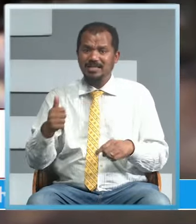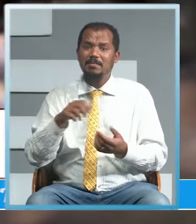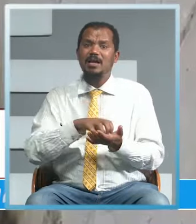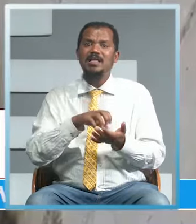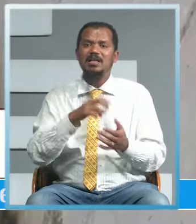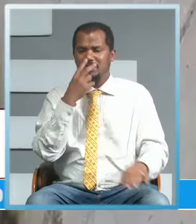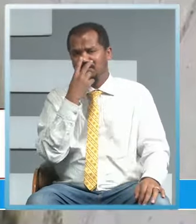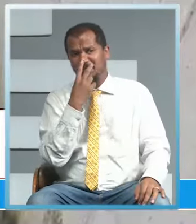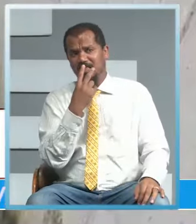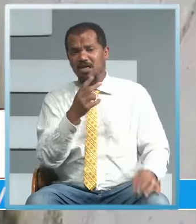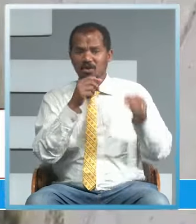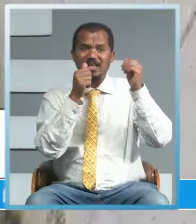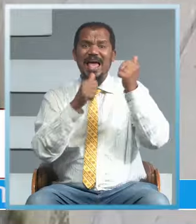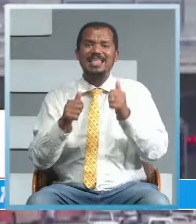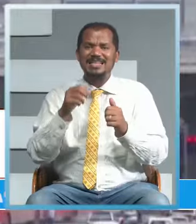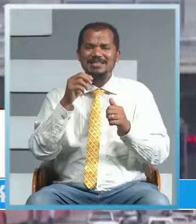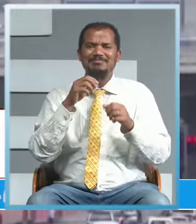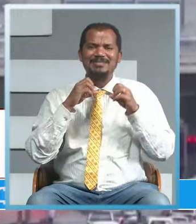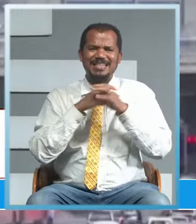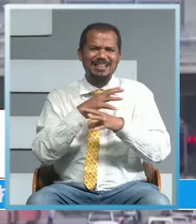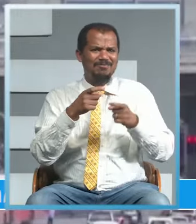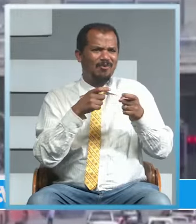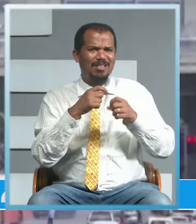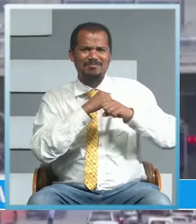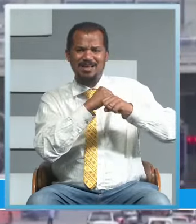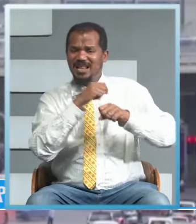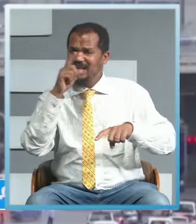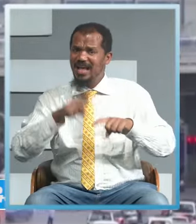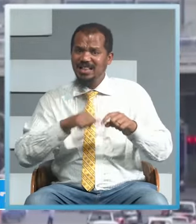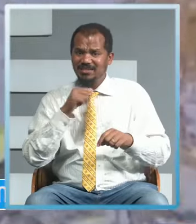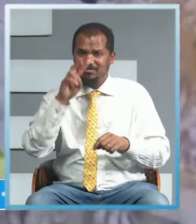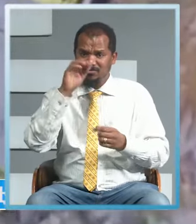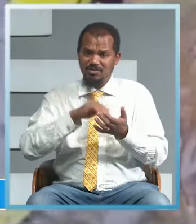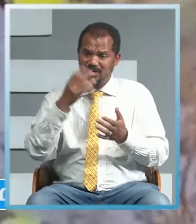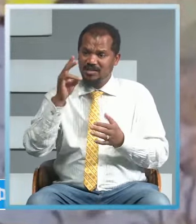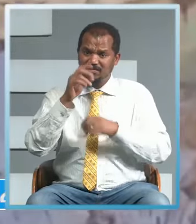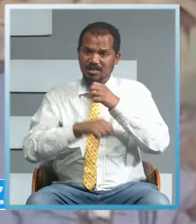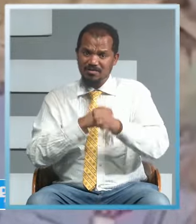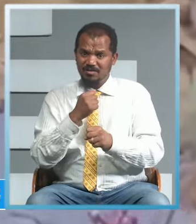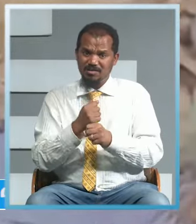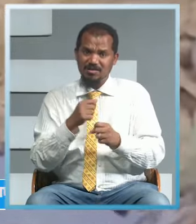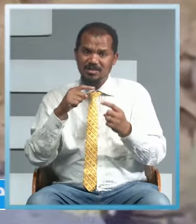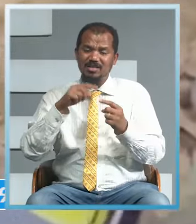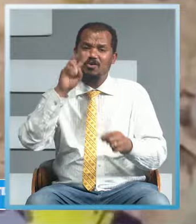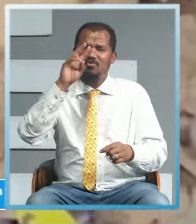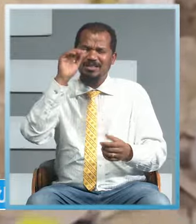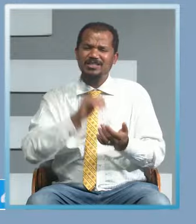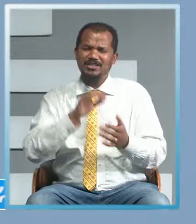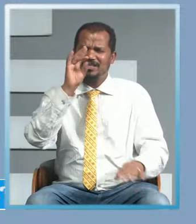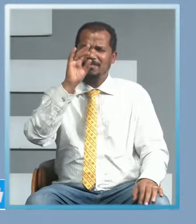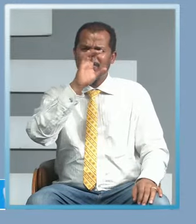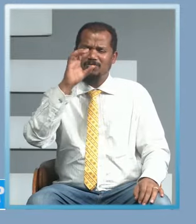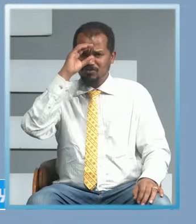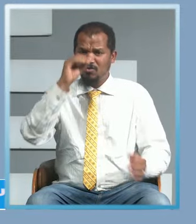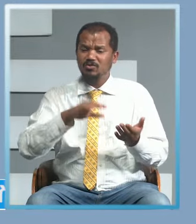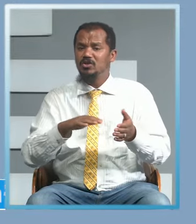በአዲስ አበባ ከተማ የሚታየውን የአየር ብክለት መቆጣጠርና መከላከል ካልተቻለ በ2017 ዓ.ም እስከ